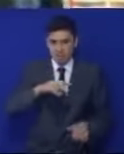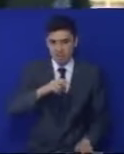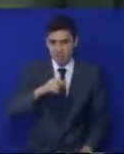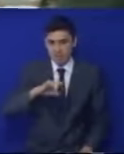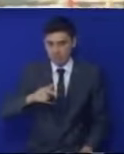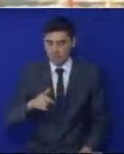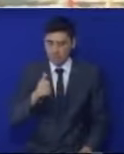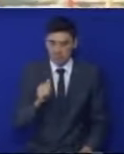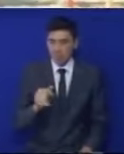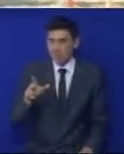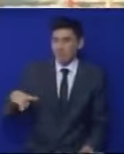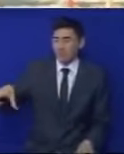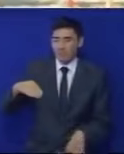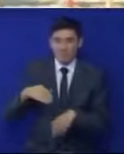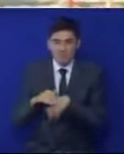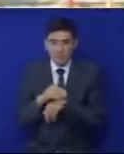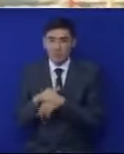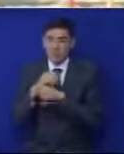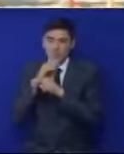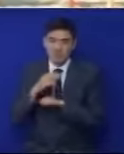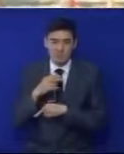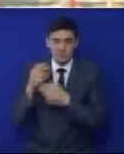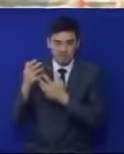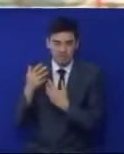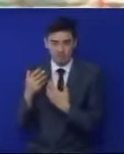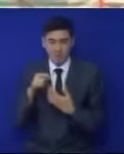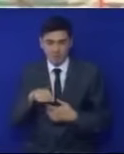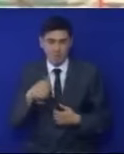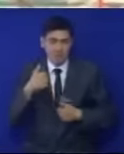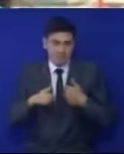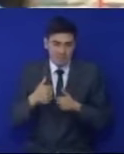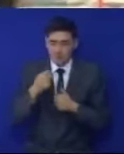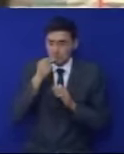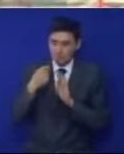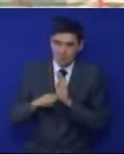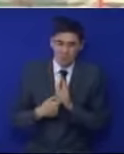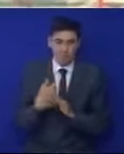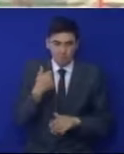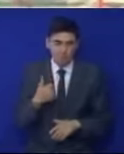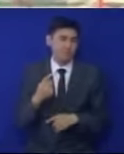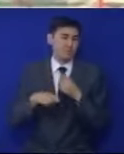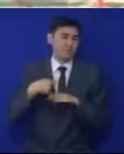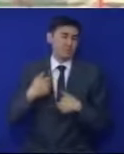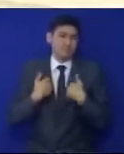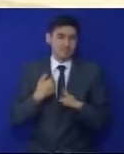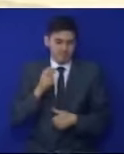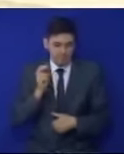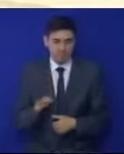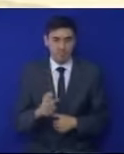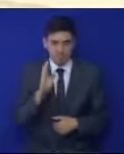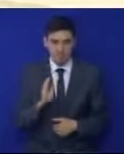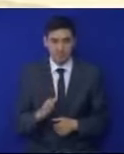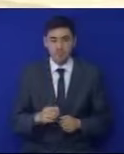өте мейірімді. Күнделікті сайыстар өтеді, тамақтар өтеді. Екінші жолы тағы да келуге тырысамын. Мен